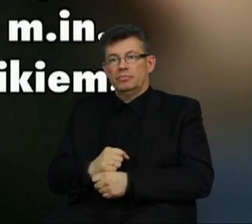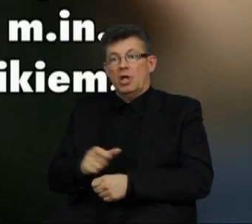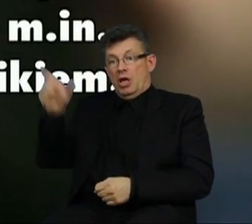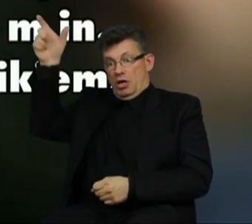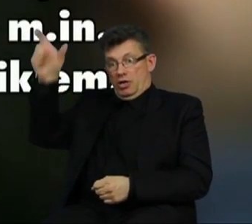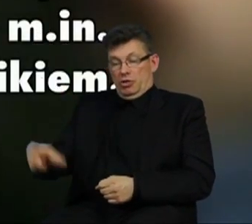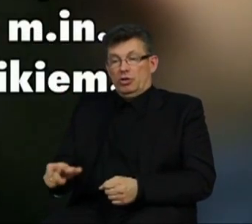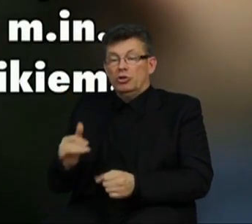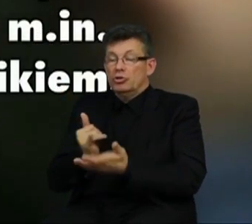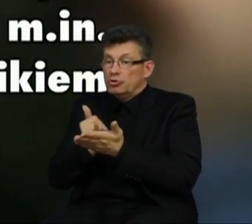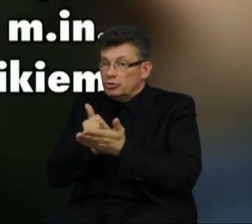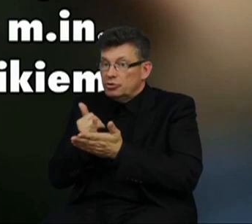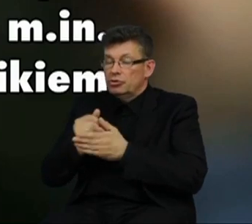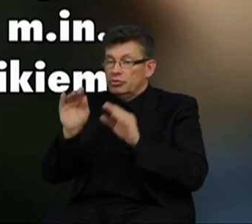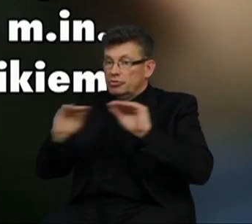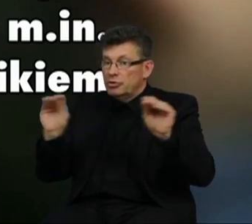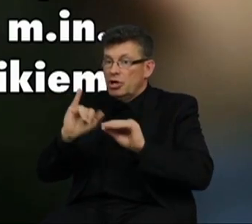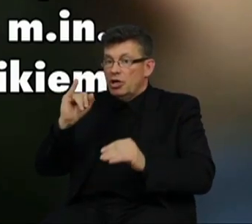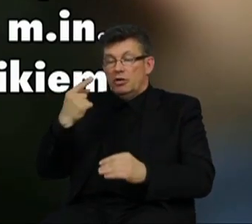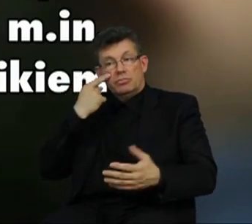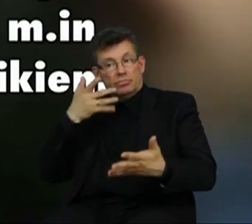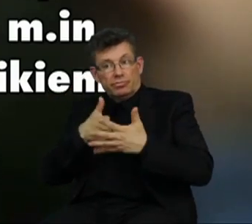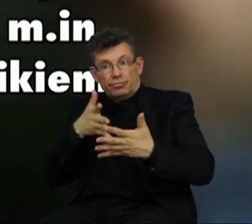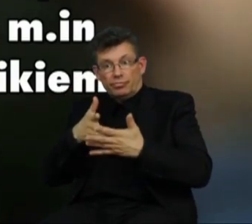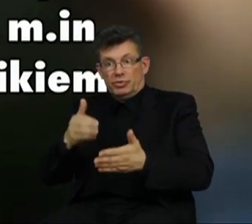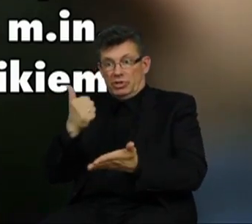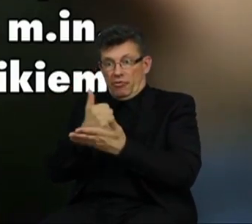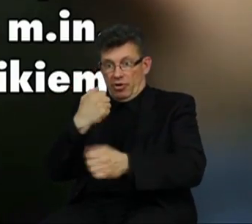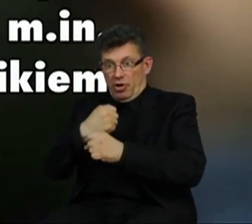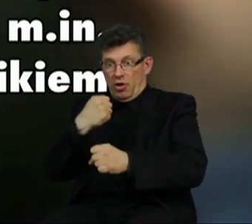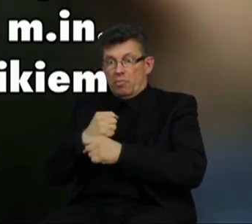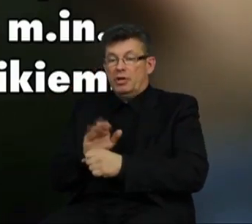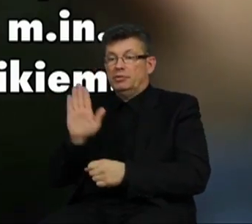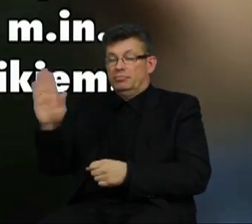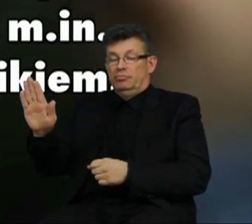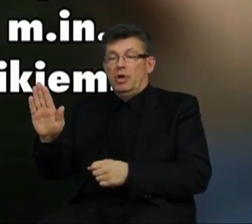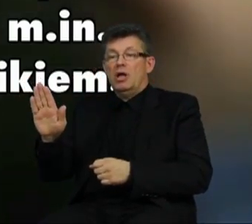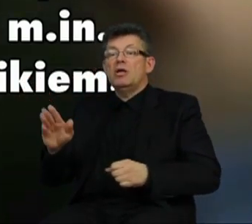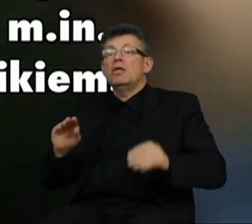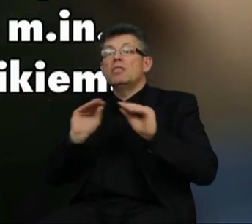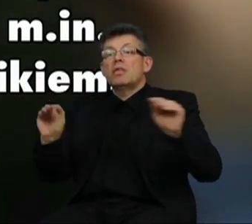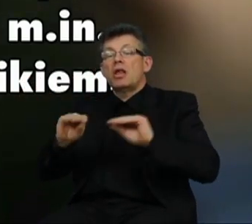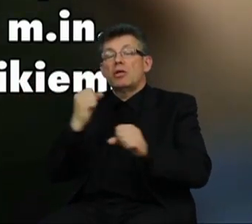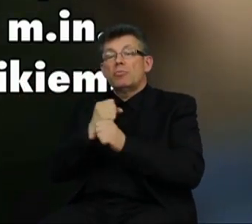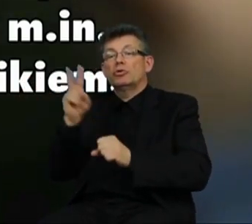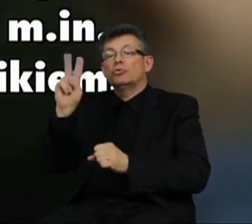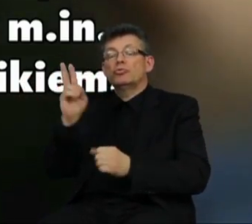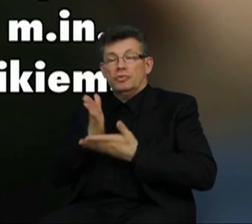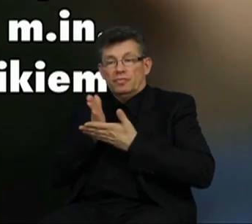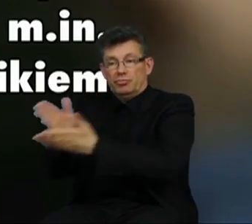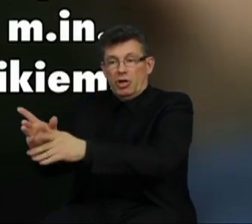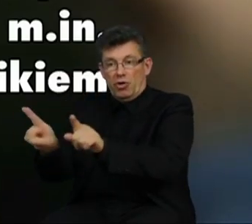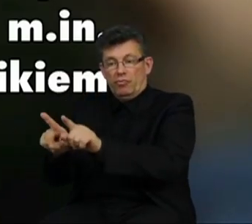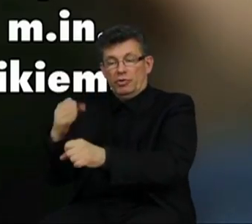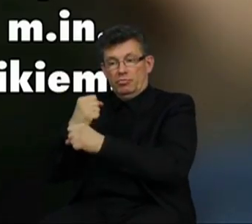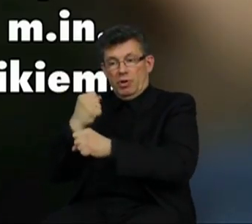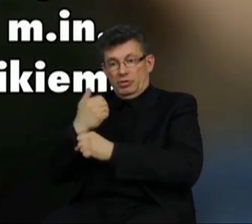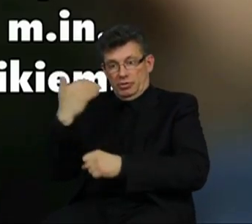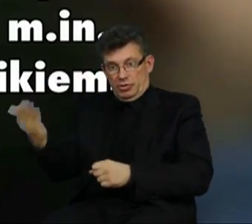Jego szkoleniem i monitorowaniem na stanowisku pracy zajmuje się trener pracy, który także wspiera pracodawcę,